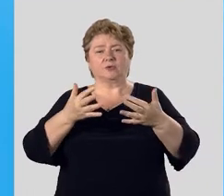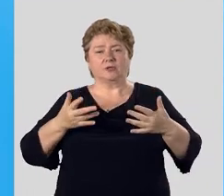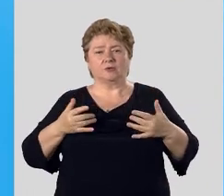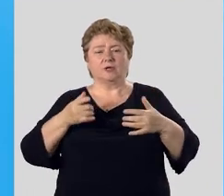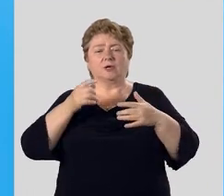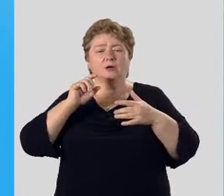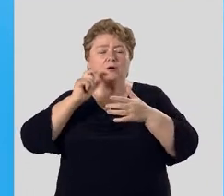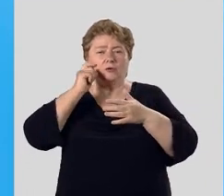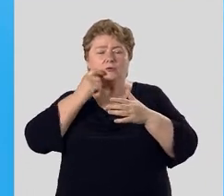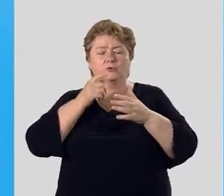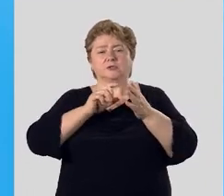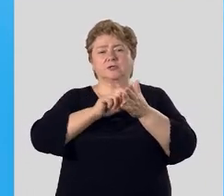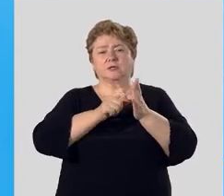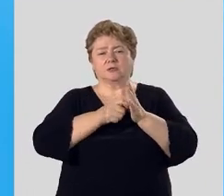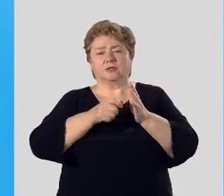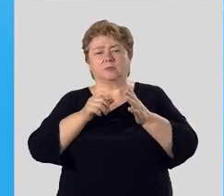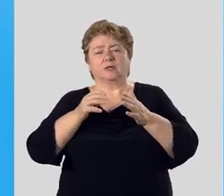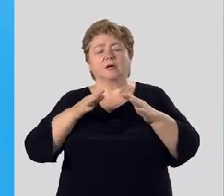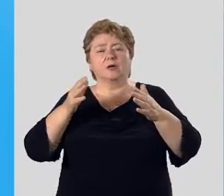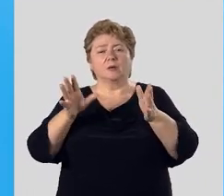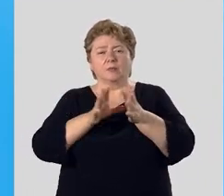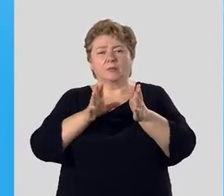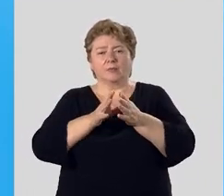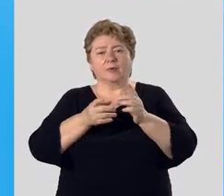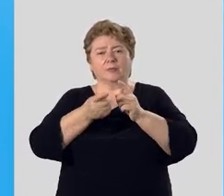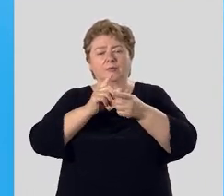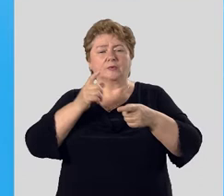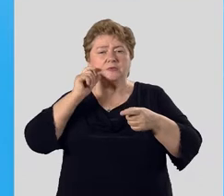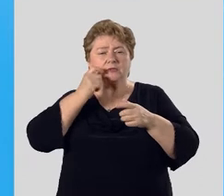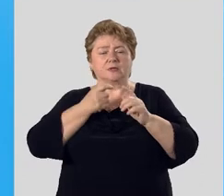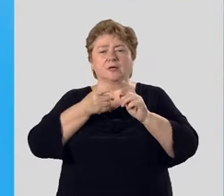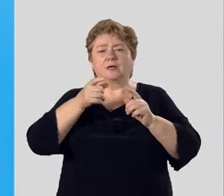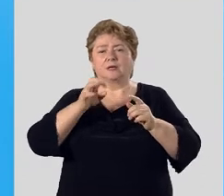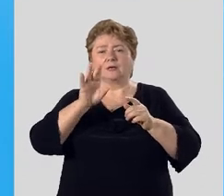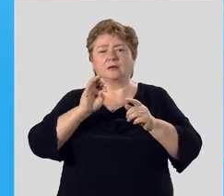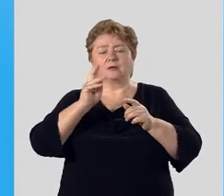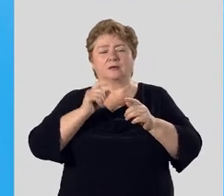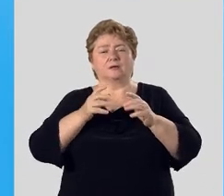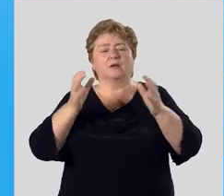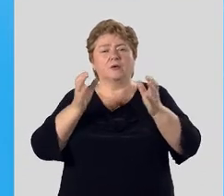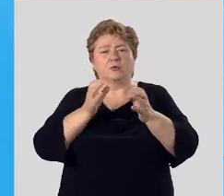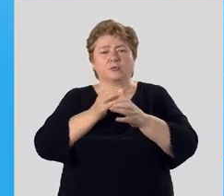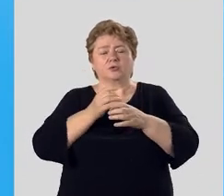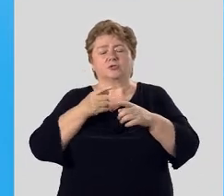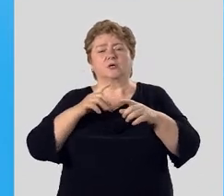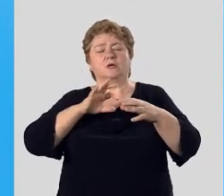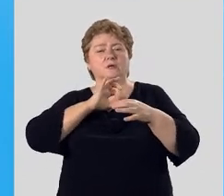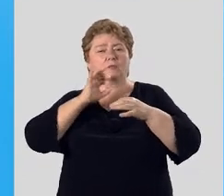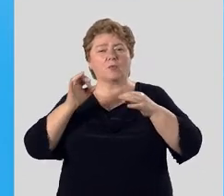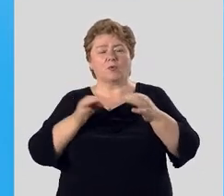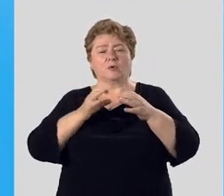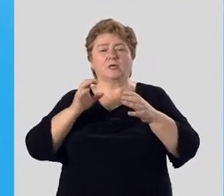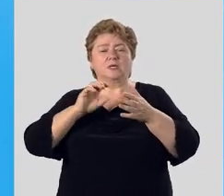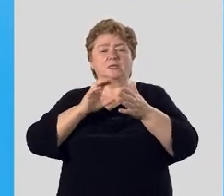потребление глюкозы клетками, способствует превращению глюкозы в гликоген, уменьшая таким образом